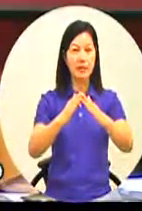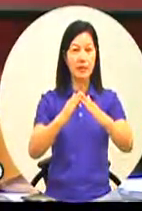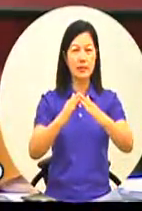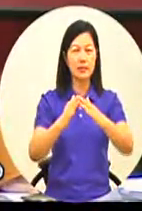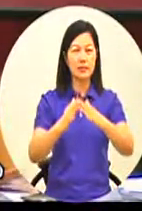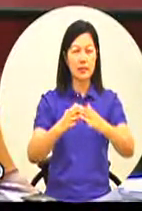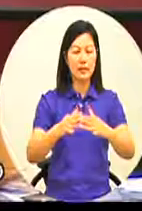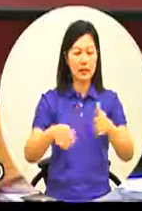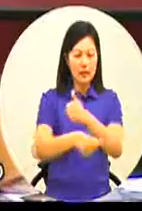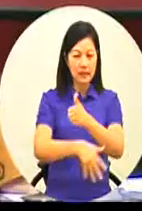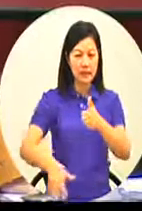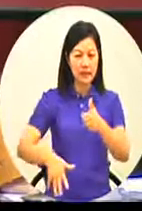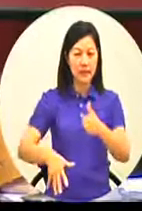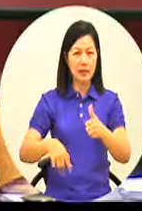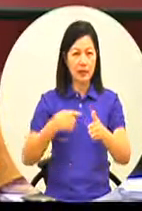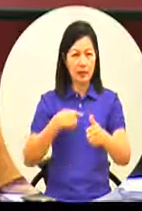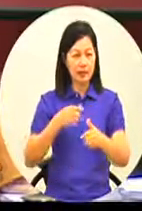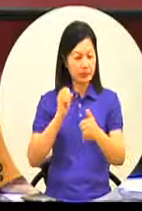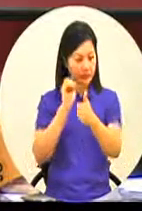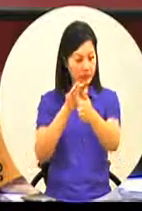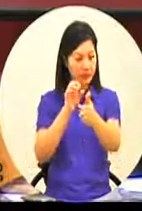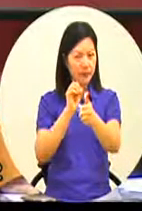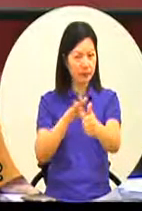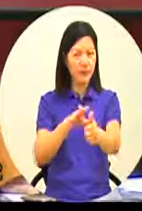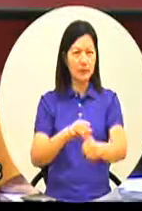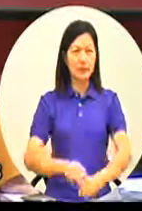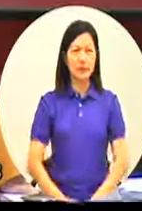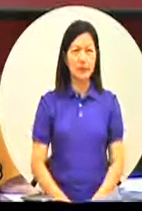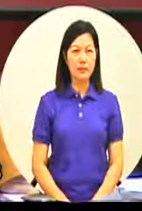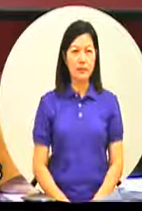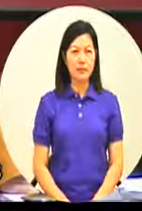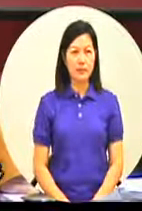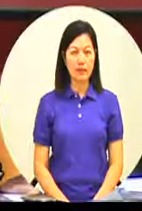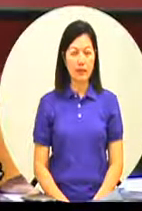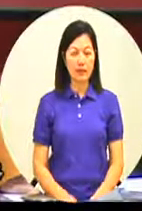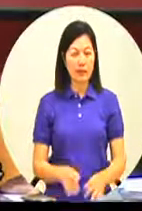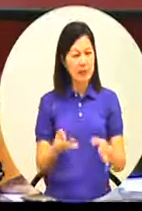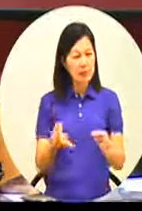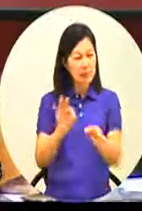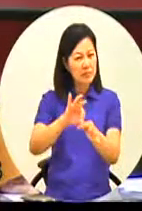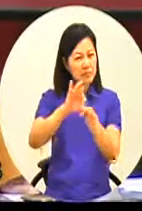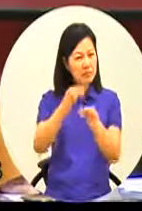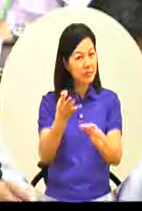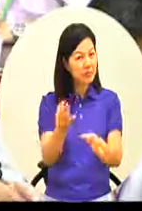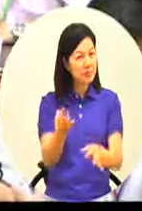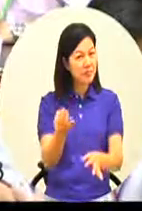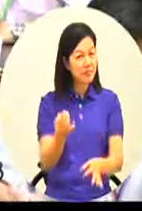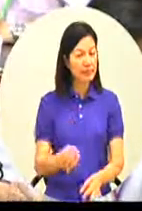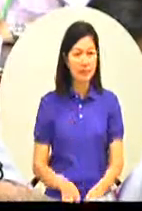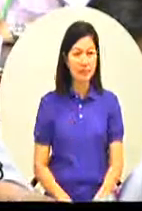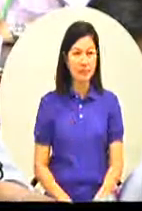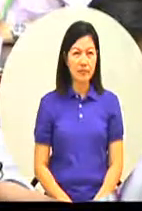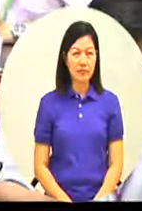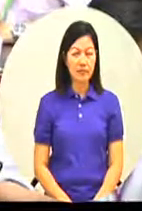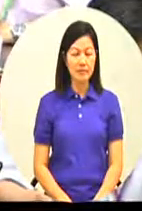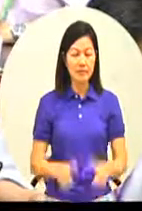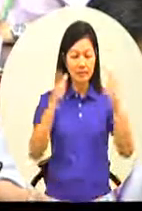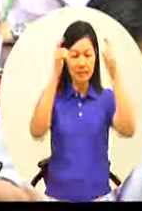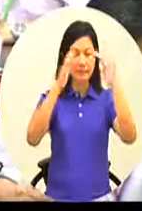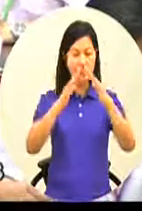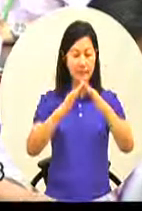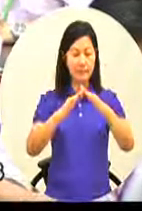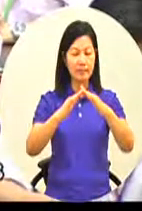员当然的报告。公司调整偌济啊？ 平全高雄市